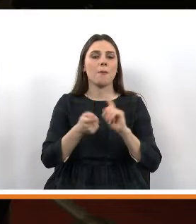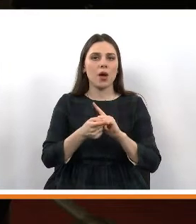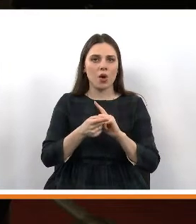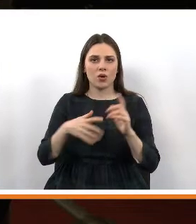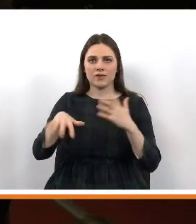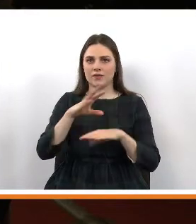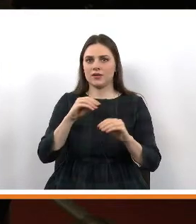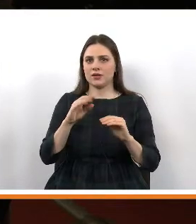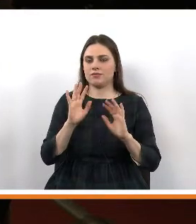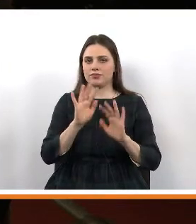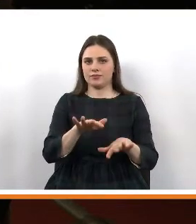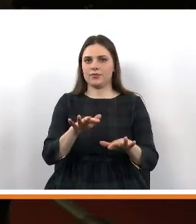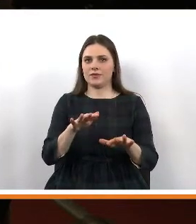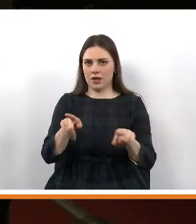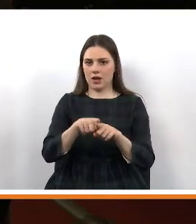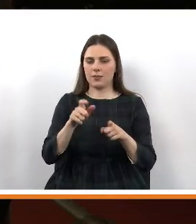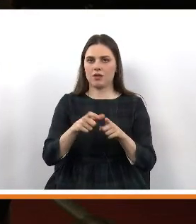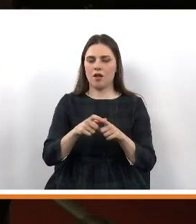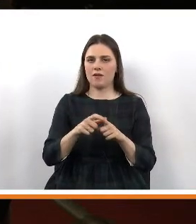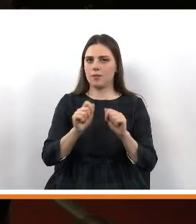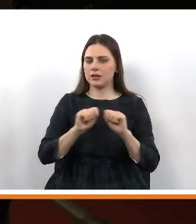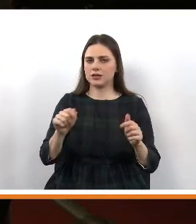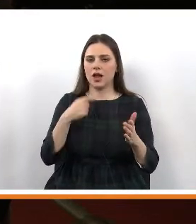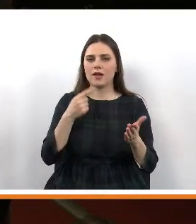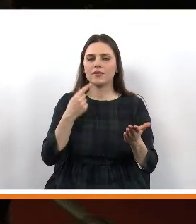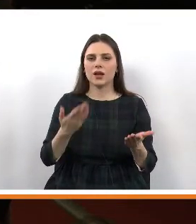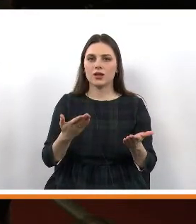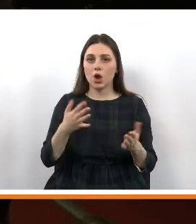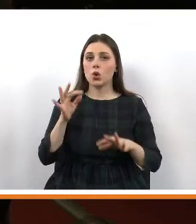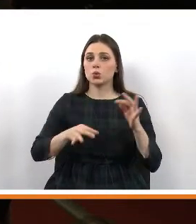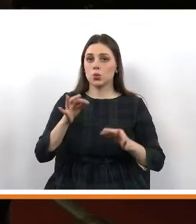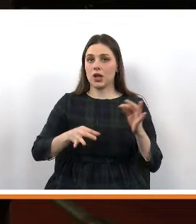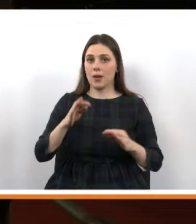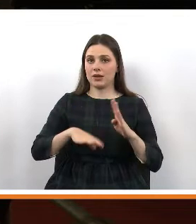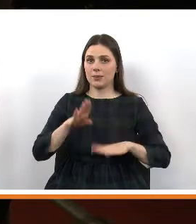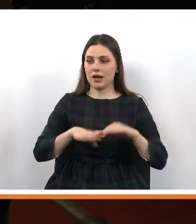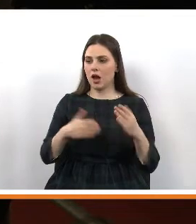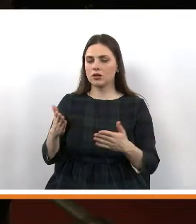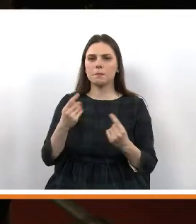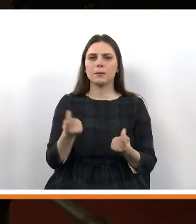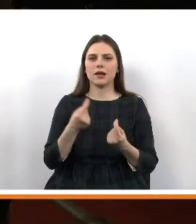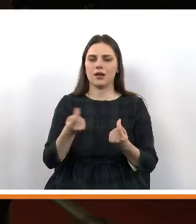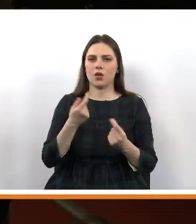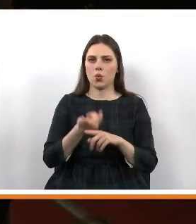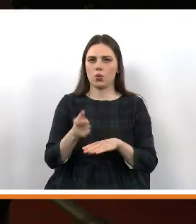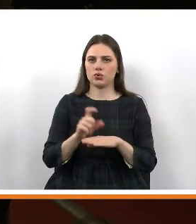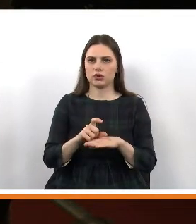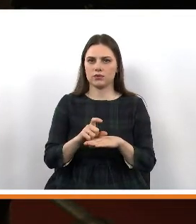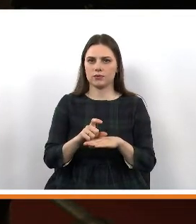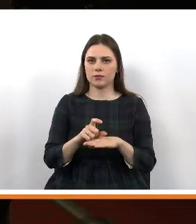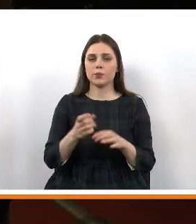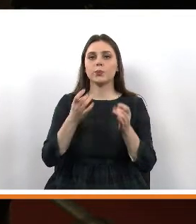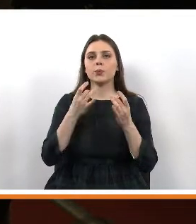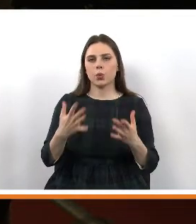капитала, рассказывать вот такими словами. Берем судебную практику. Ее очень мало, но просто